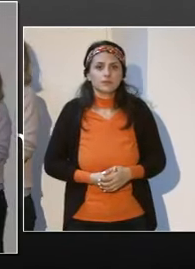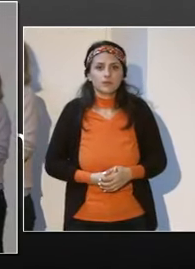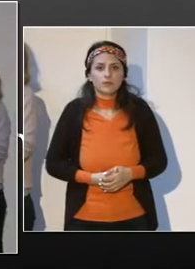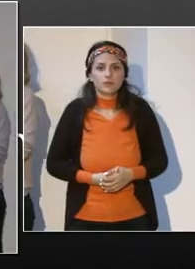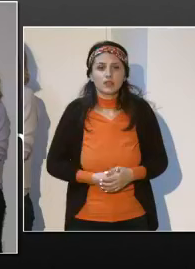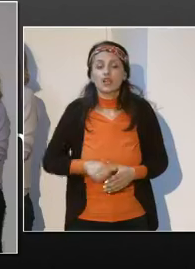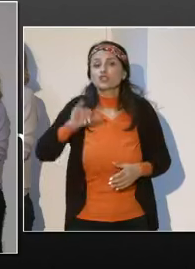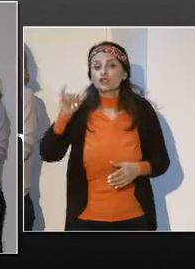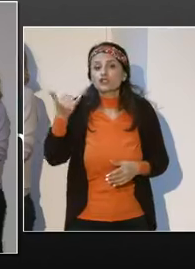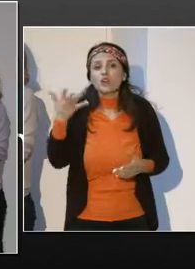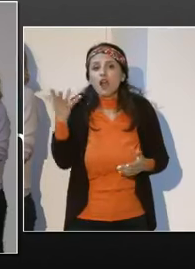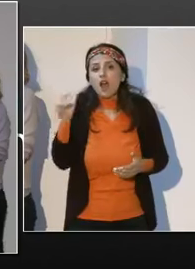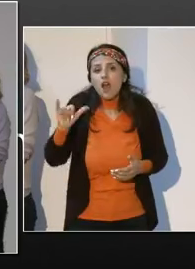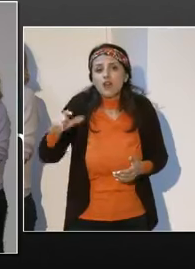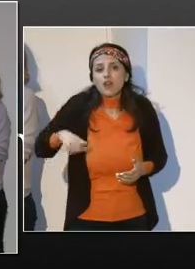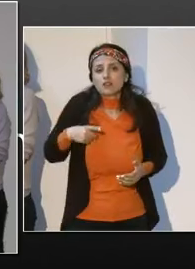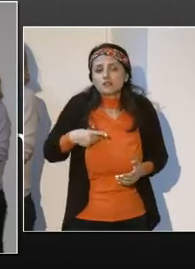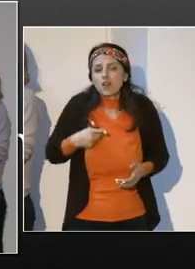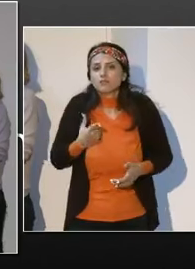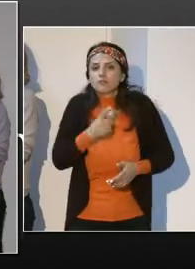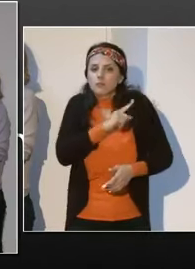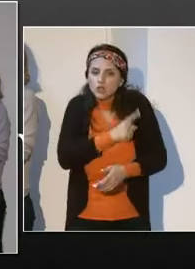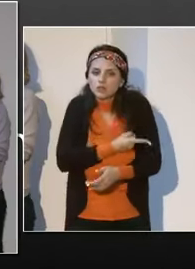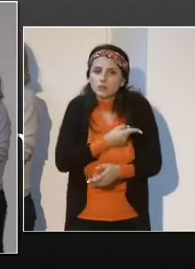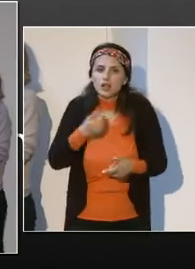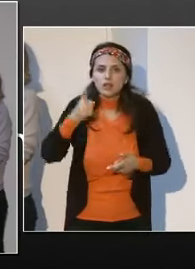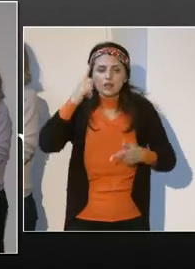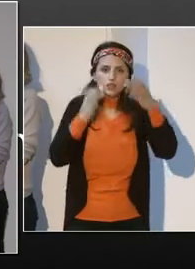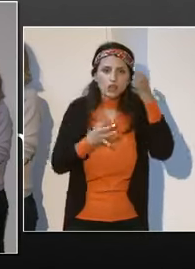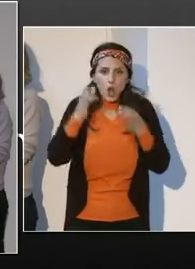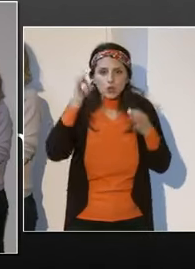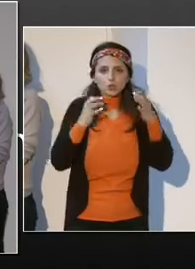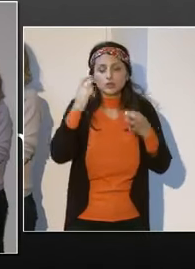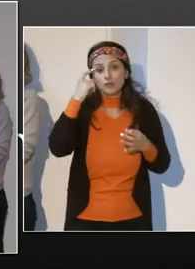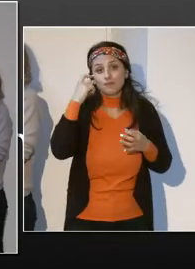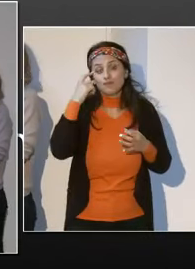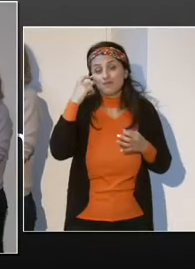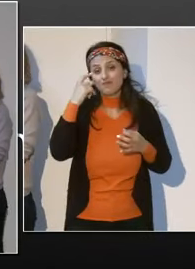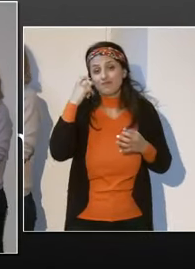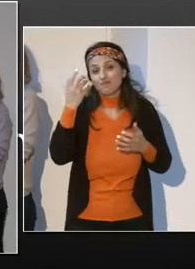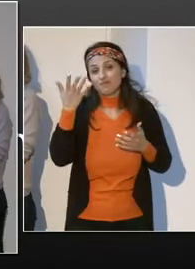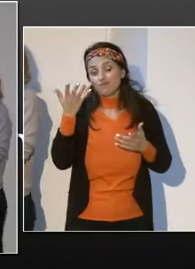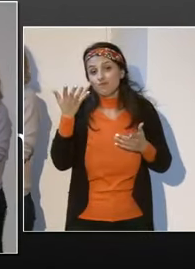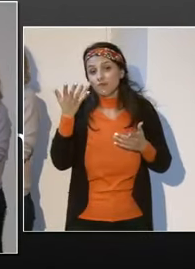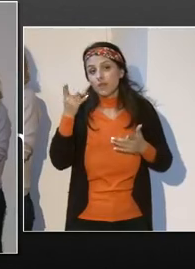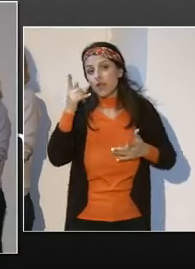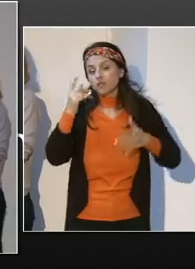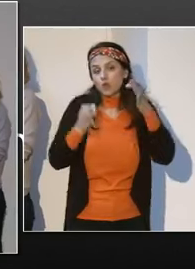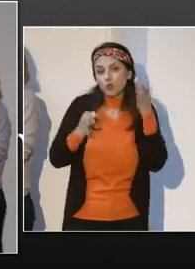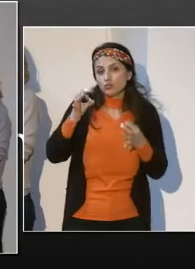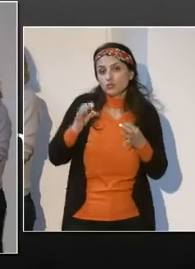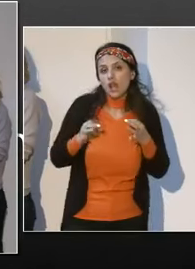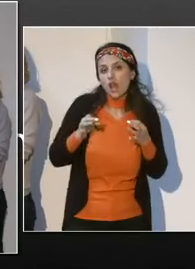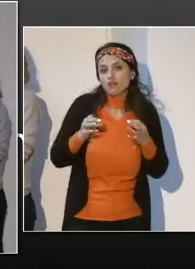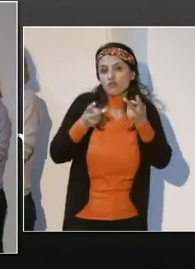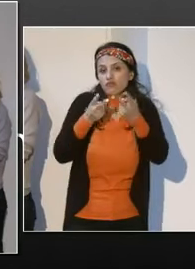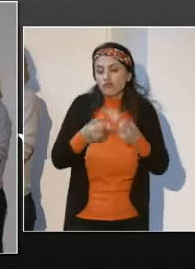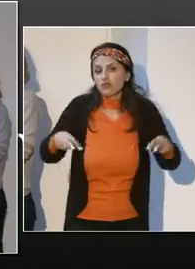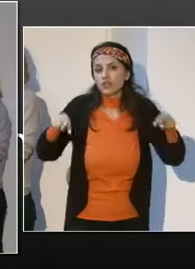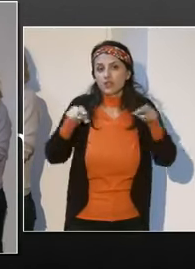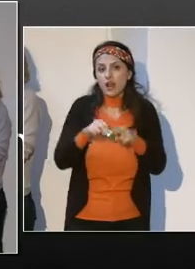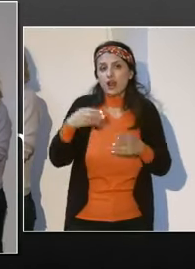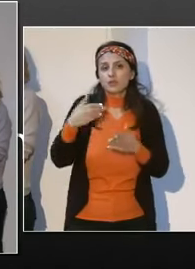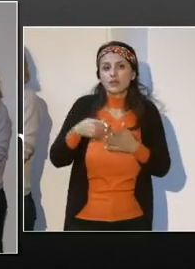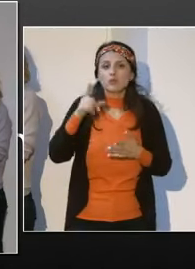indentificat care sunt posibilele soluții concluzia generală în ceea ce privește dezinstituționalizarea